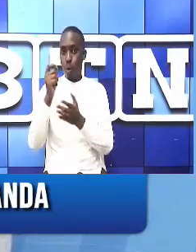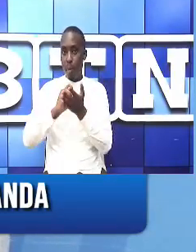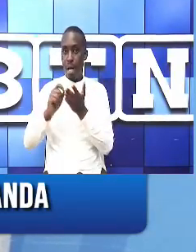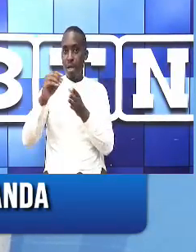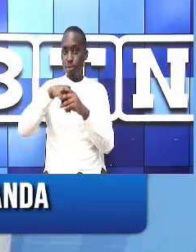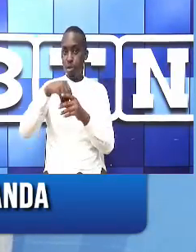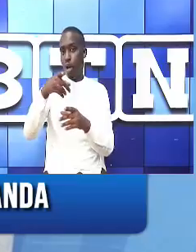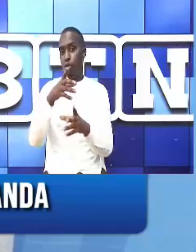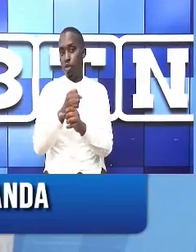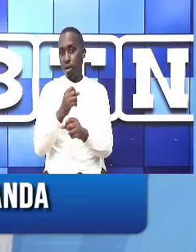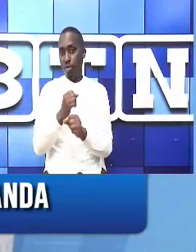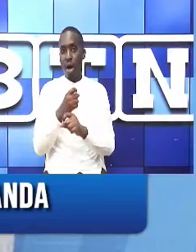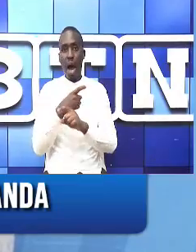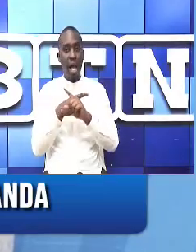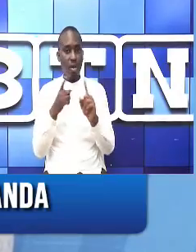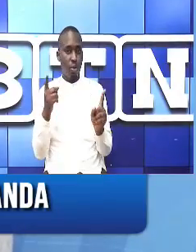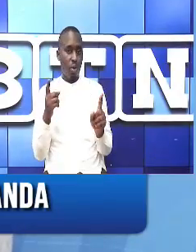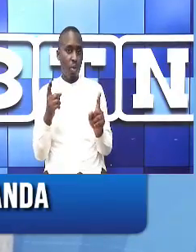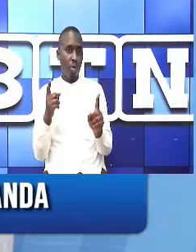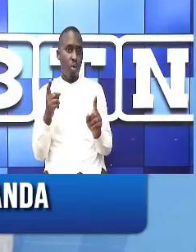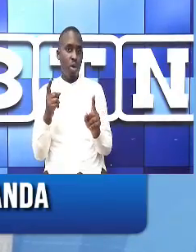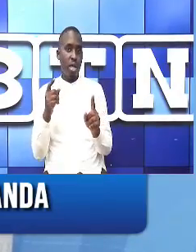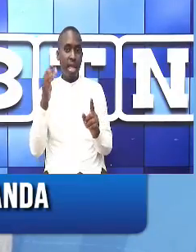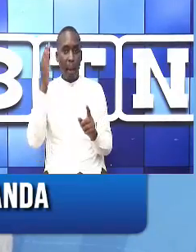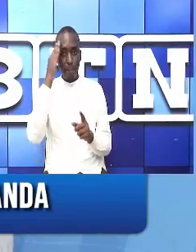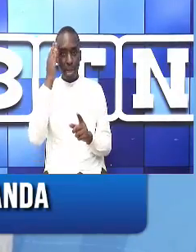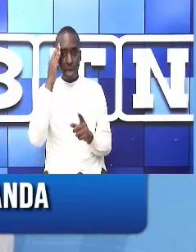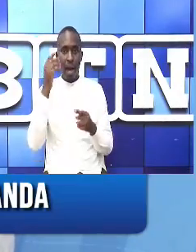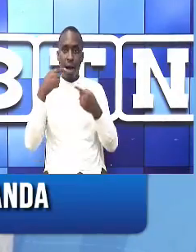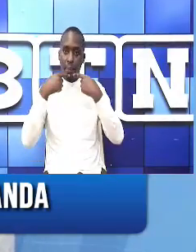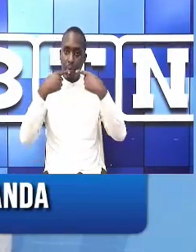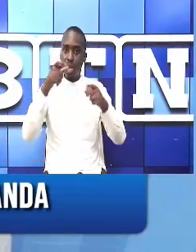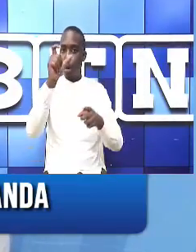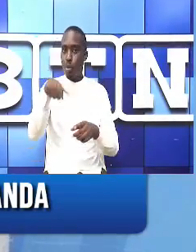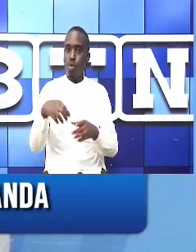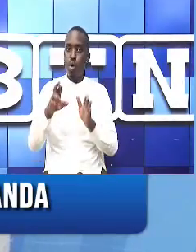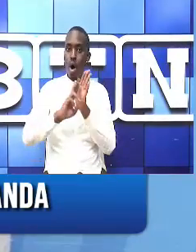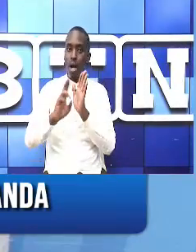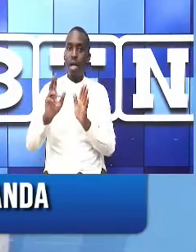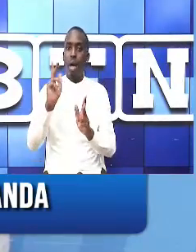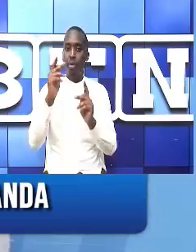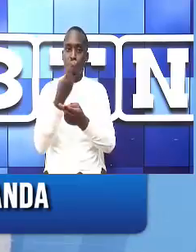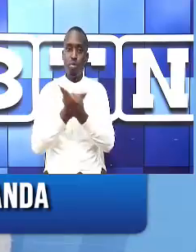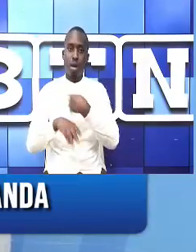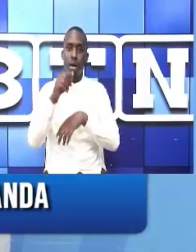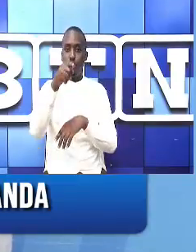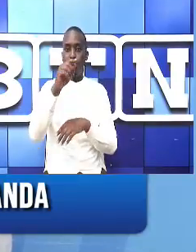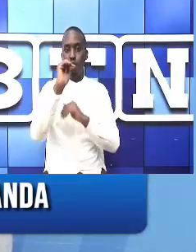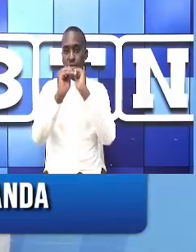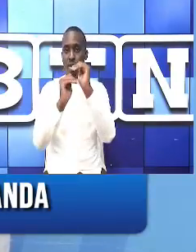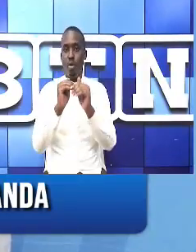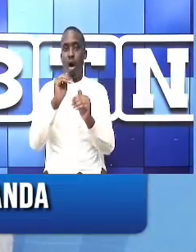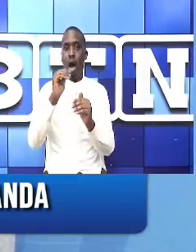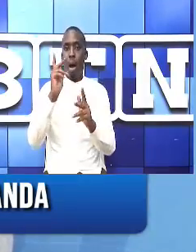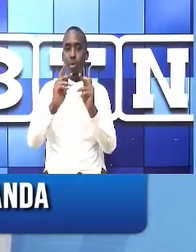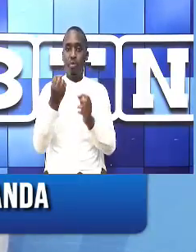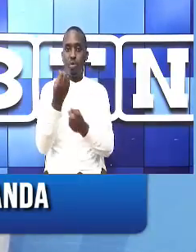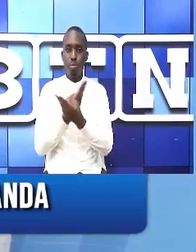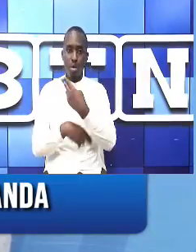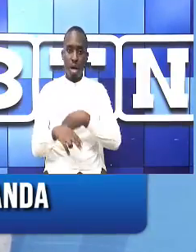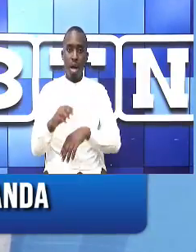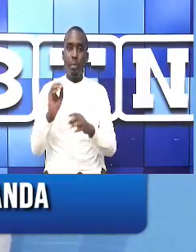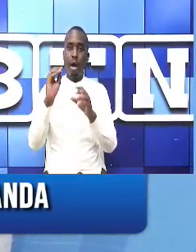muri iryo shyirahamwe ariko basiyana yanakwimenyekanisha kuhagarara afite ubumuga muri izo nzego hanyuma wenda abafite ubumuga nabo